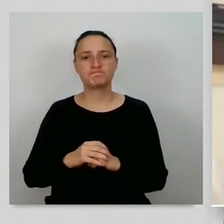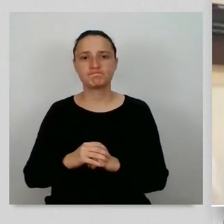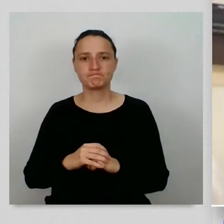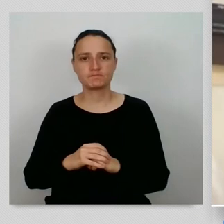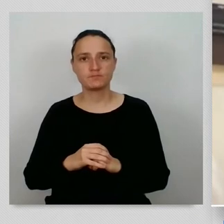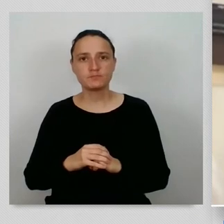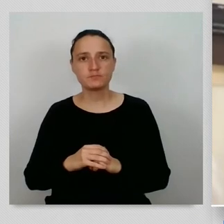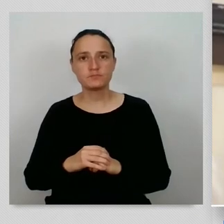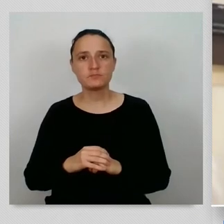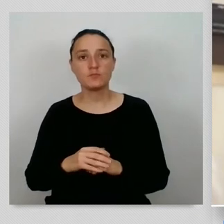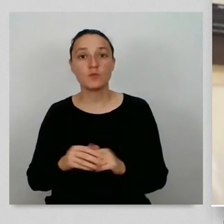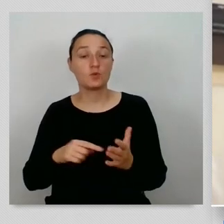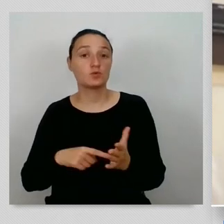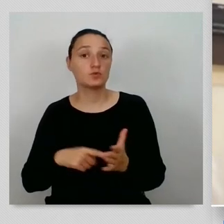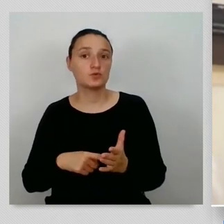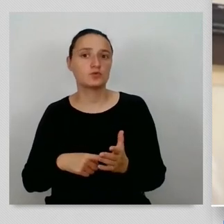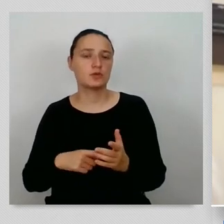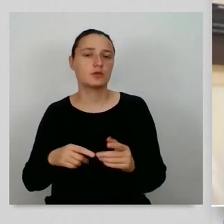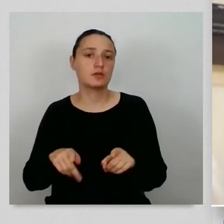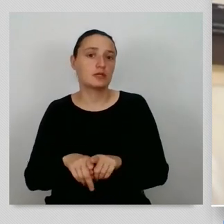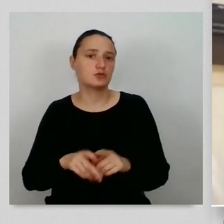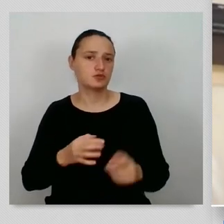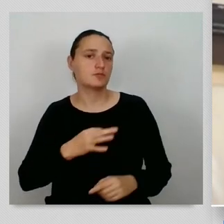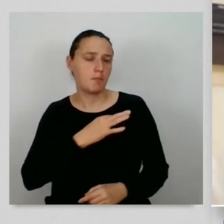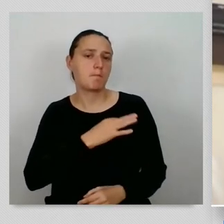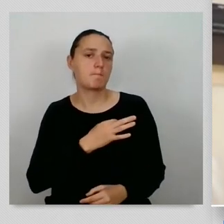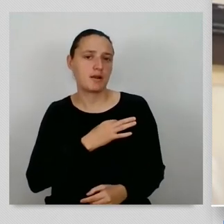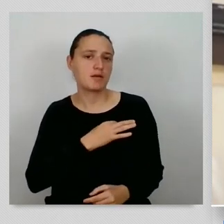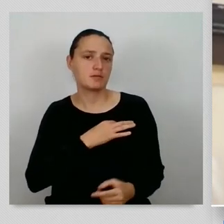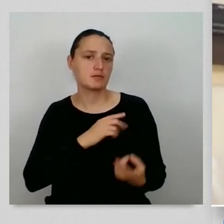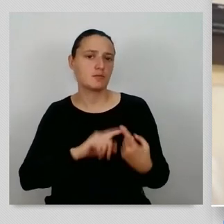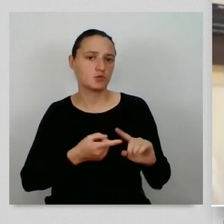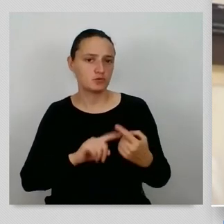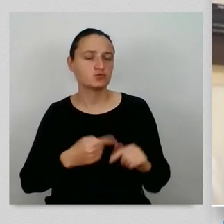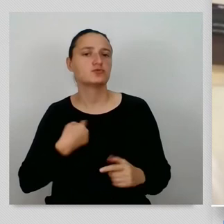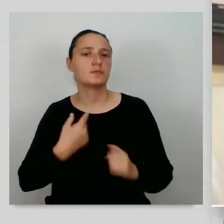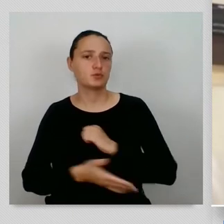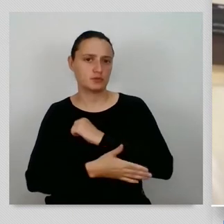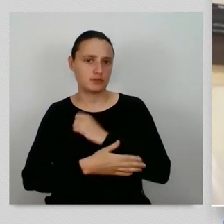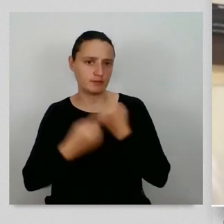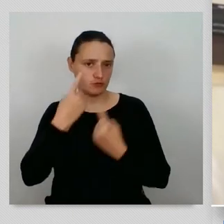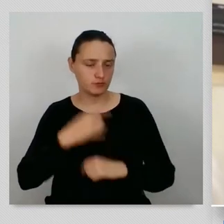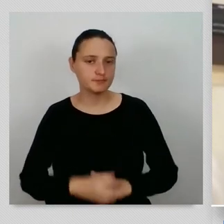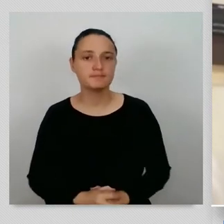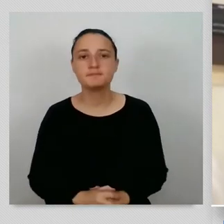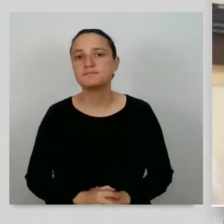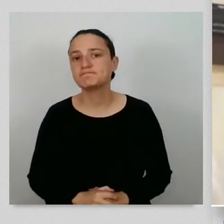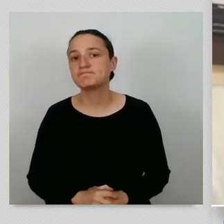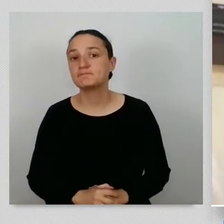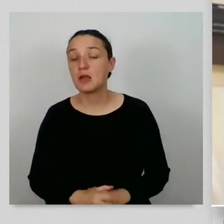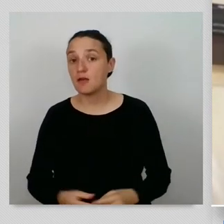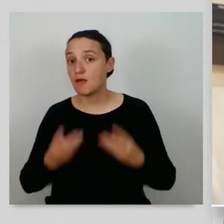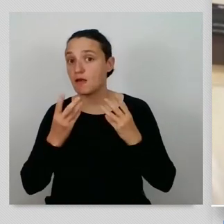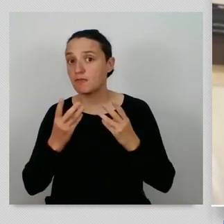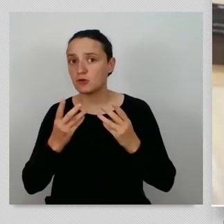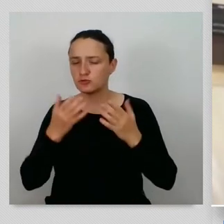także swojej formacji politycznej na ten temat. Przede wszystkim, gdyby się przyjrzeć, co